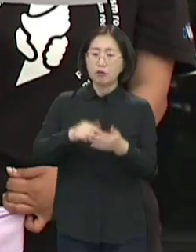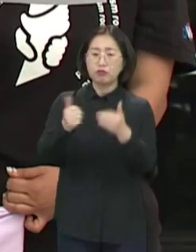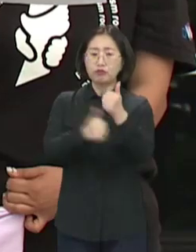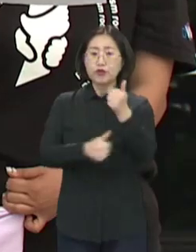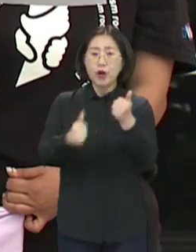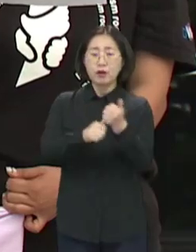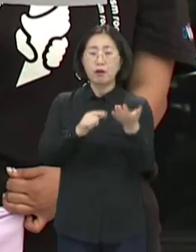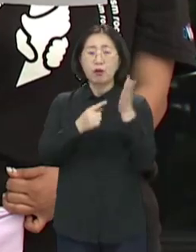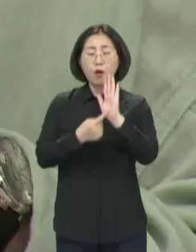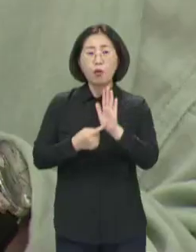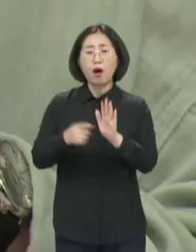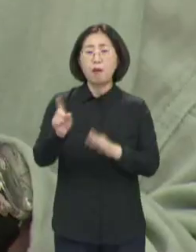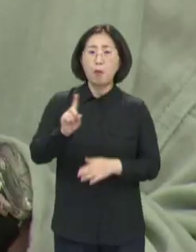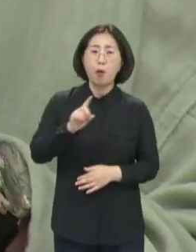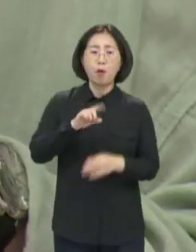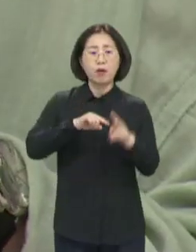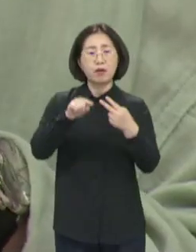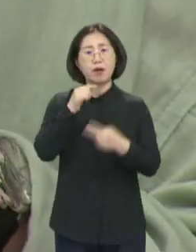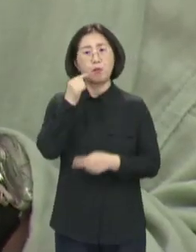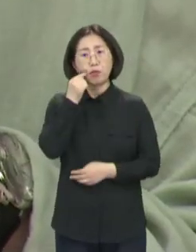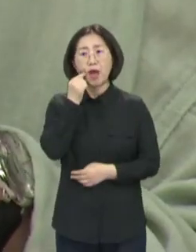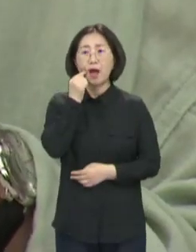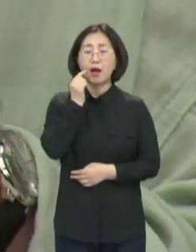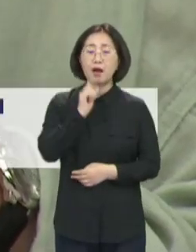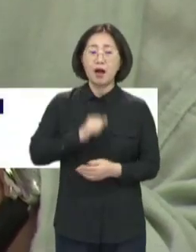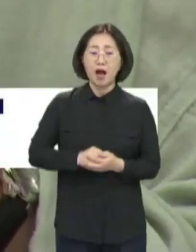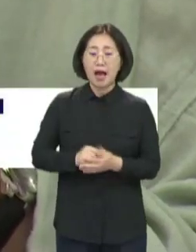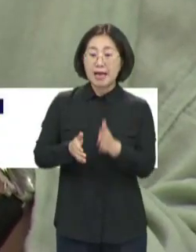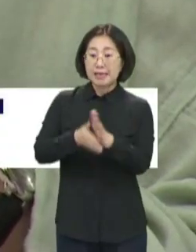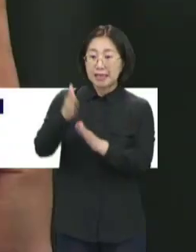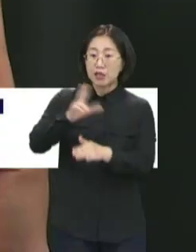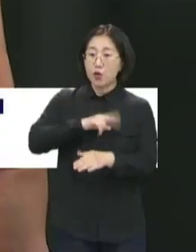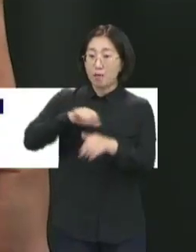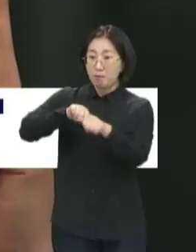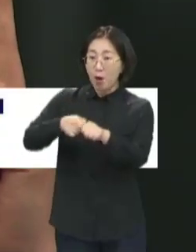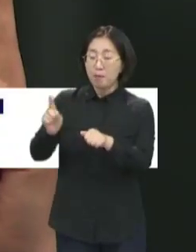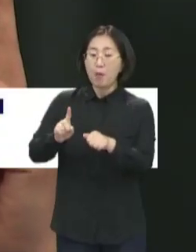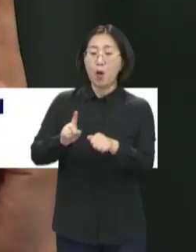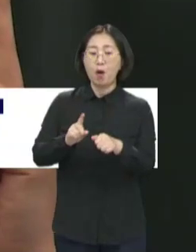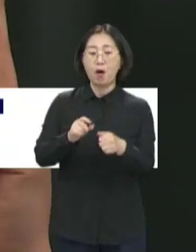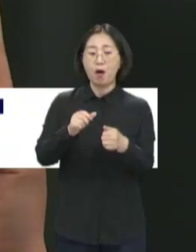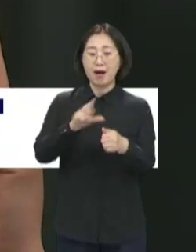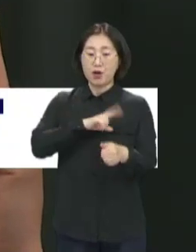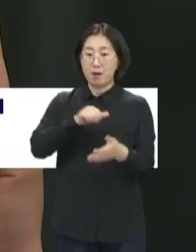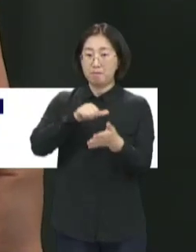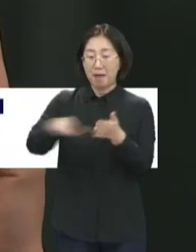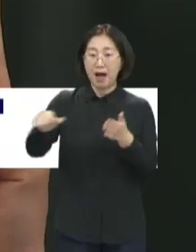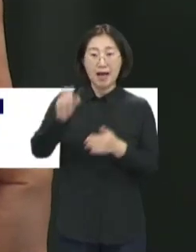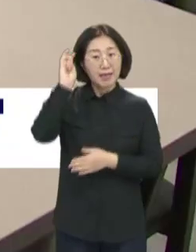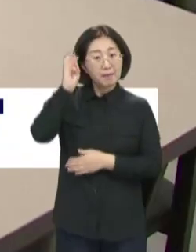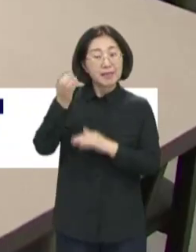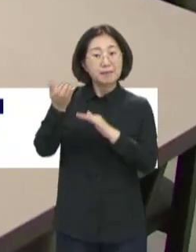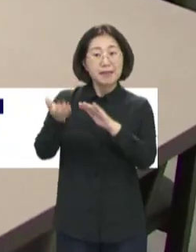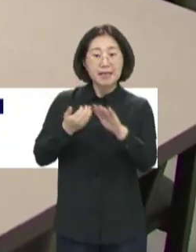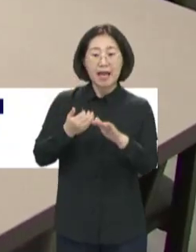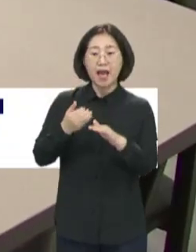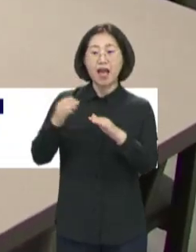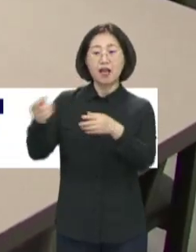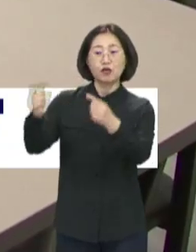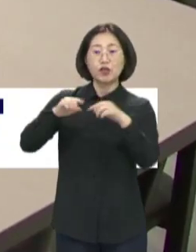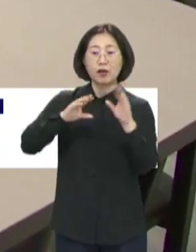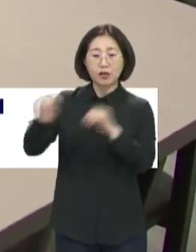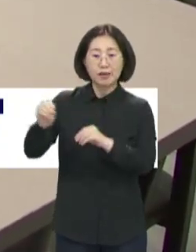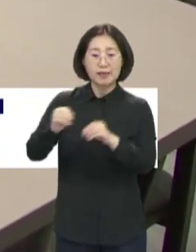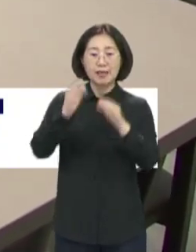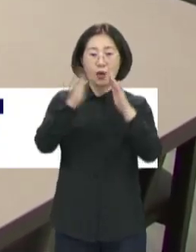결론이라며 반발하고 있습니다. 시의원에게 내릴 수 있는 징계는 제명과 30일 이내의 출석 정지, 공개